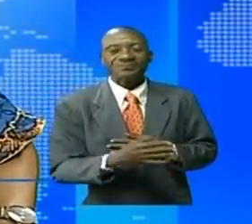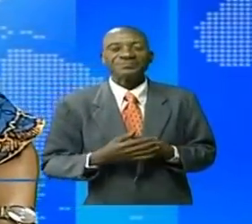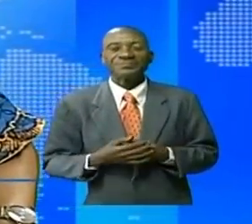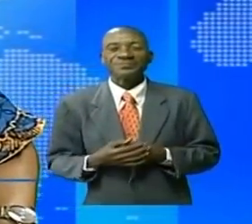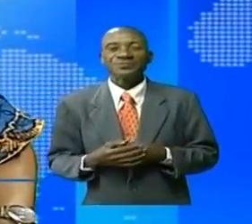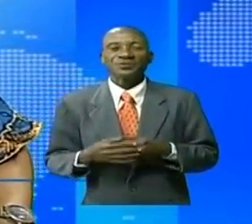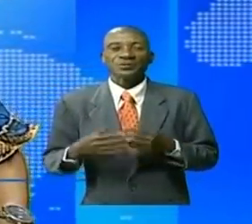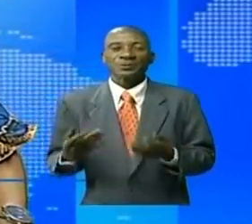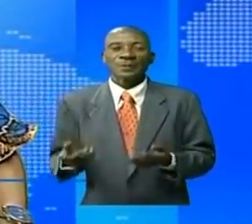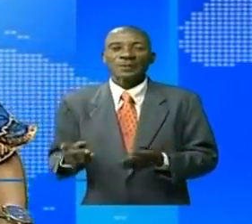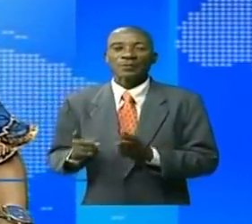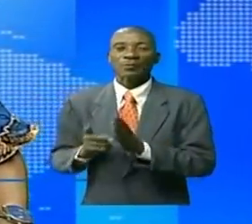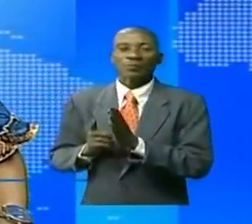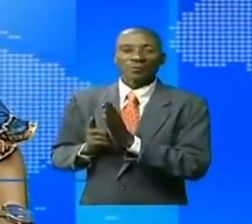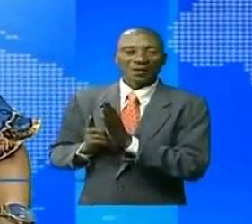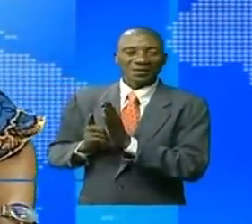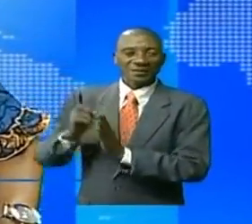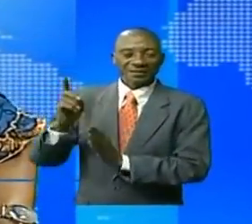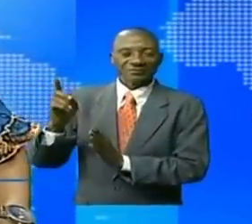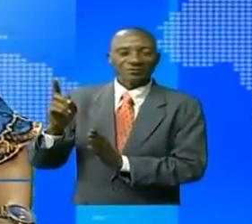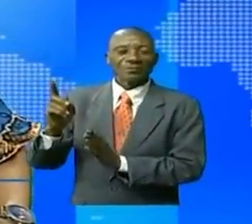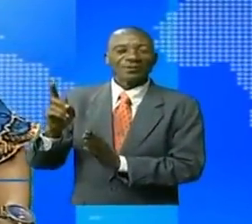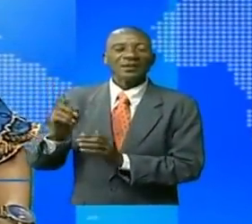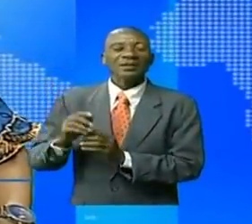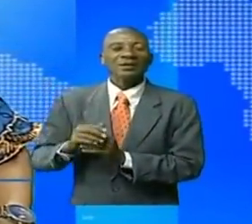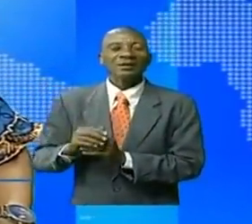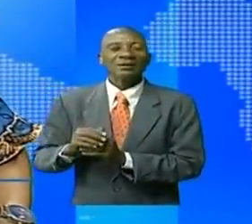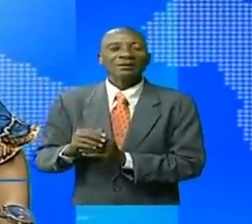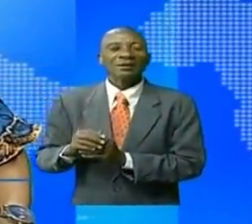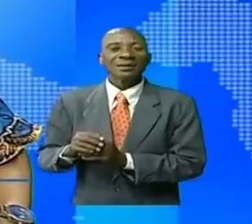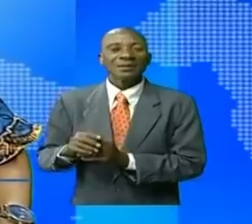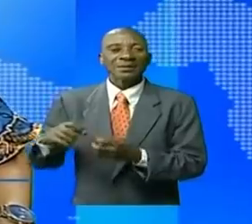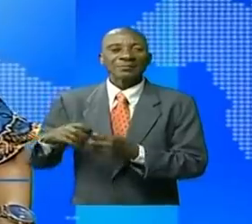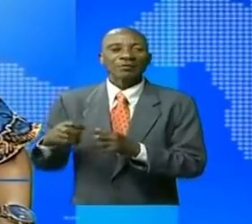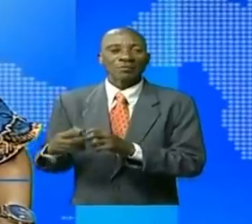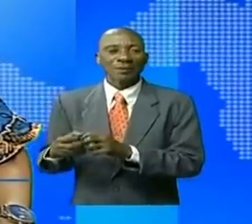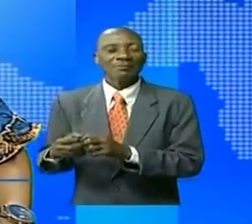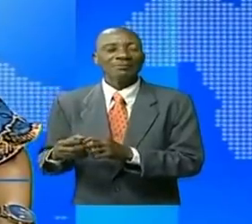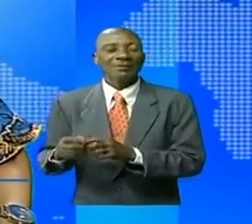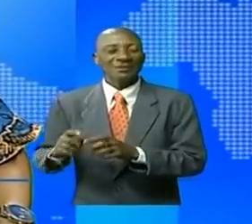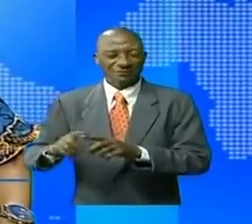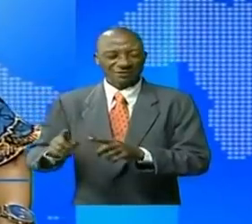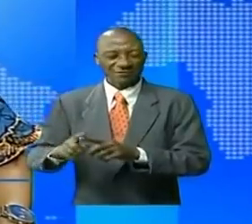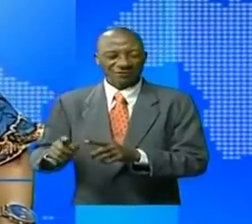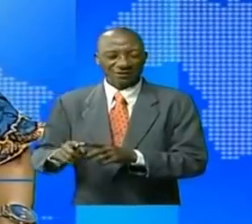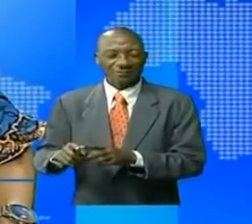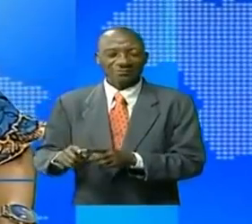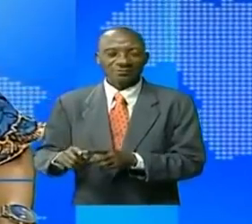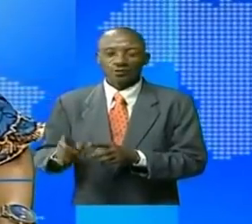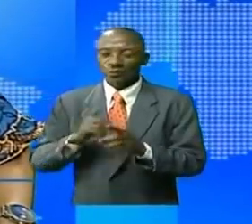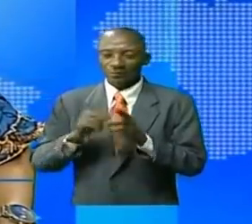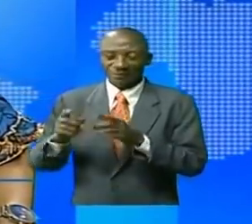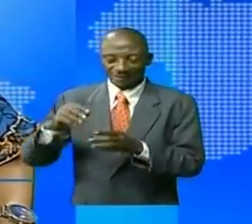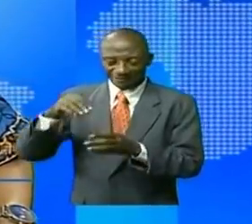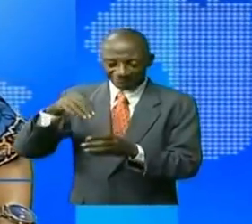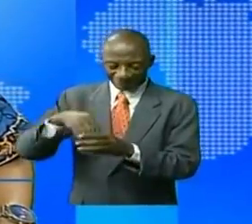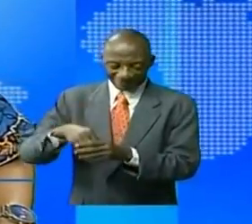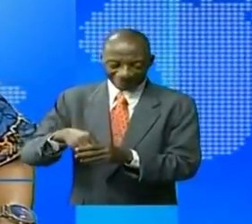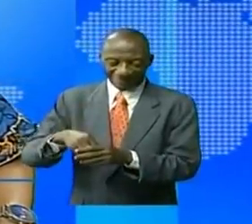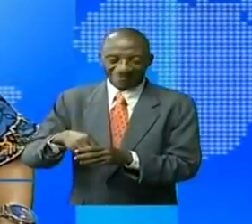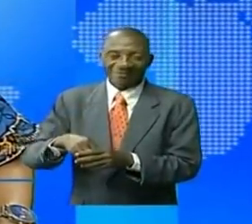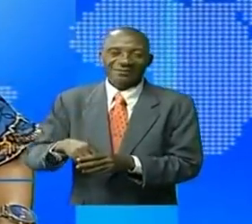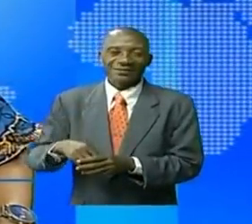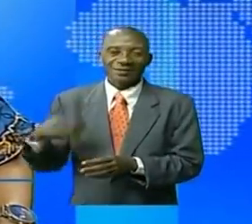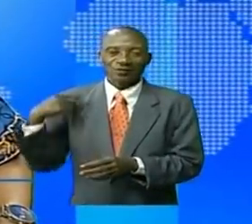la province du Maïndombé? Quelques voies et moyens ont été présentés lors d'une réunion tenue par le gouverneur de la ville-province Kinshasa,